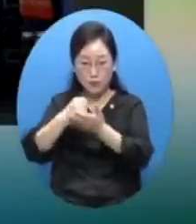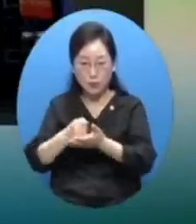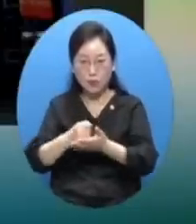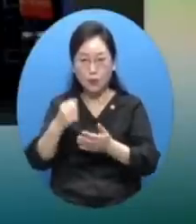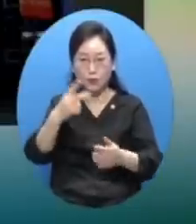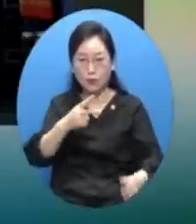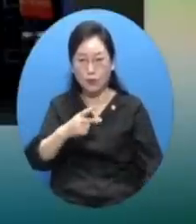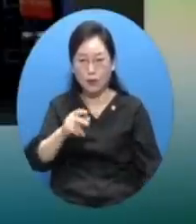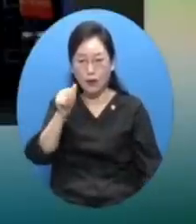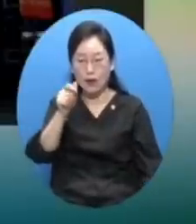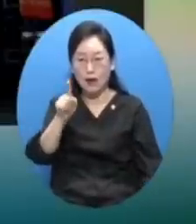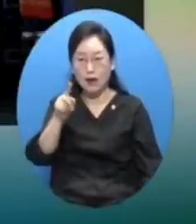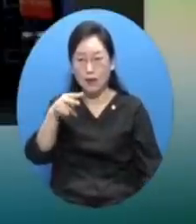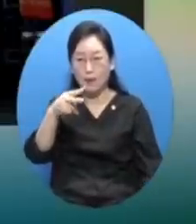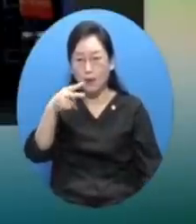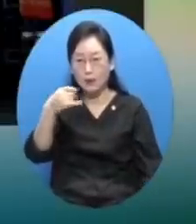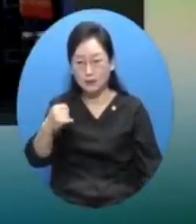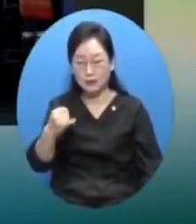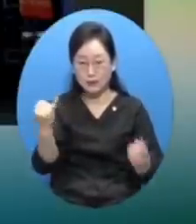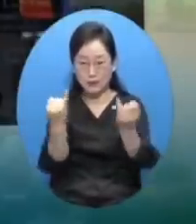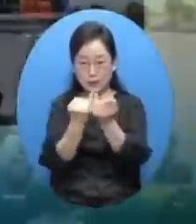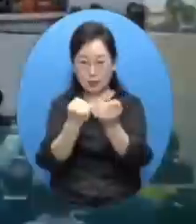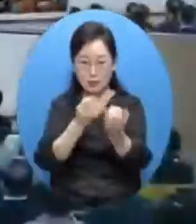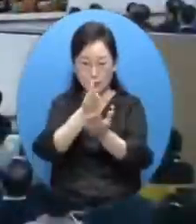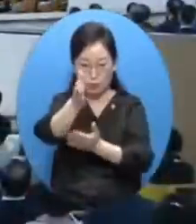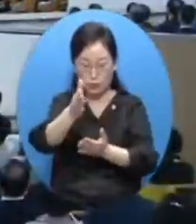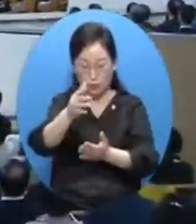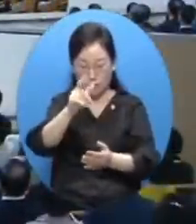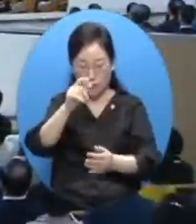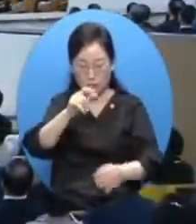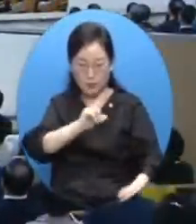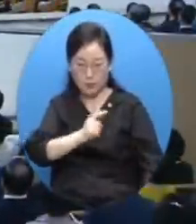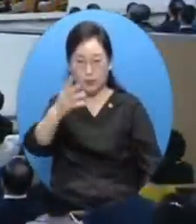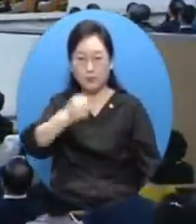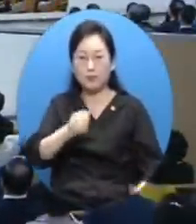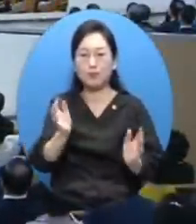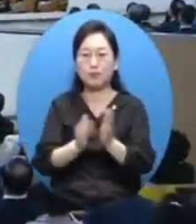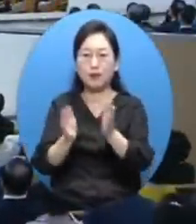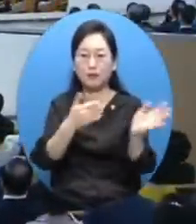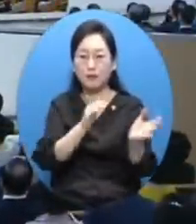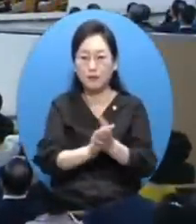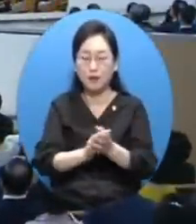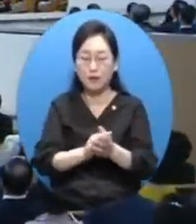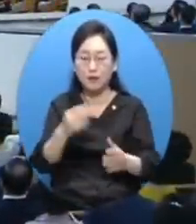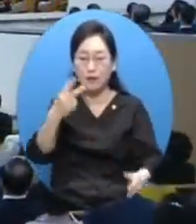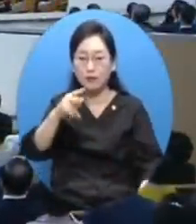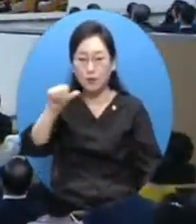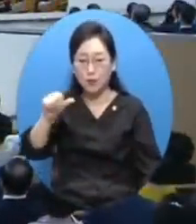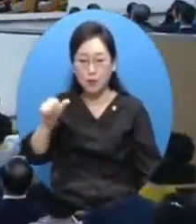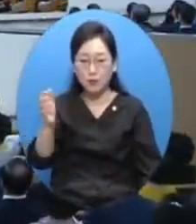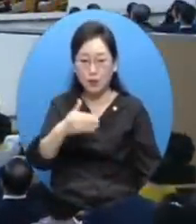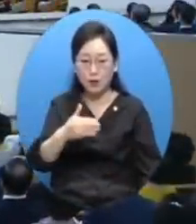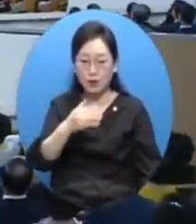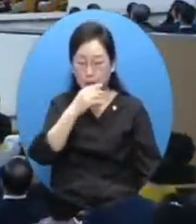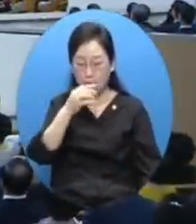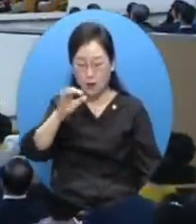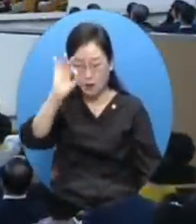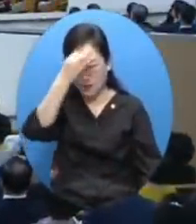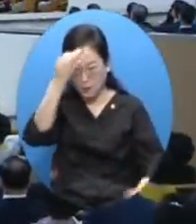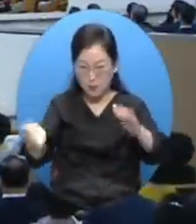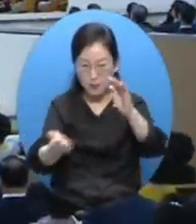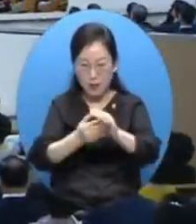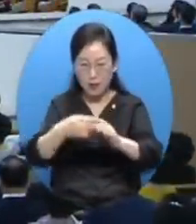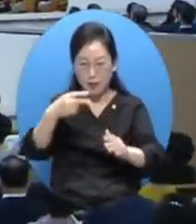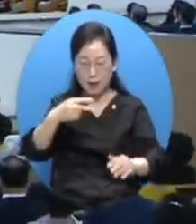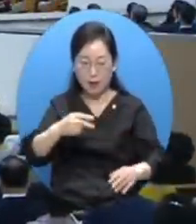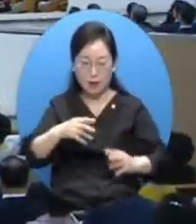마칩니다. 2020년부터 대동맥 질환 전담팀을 꾸려서 치료한 후 고난도 수술인 대동맥